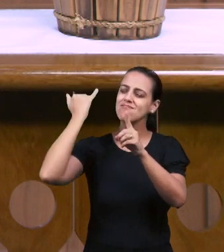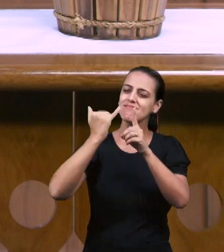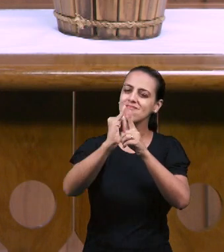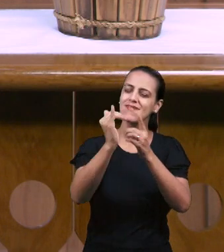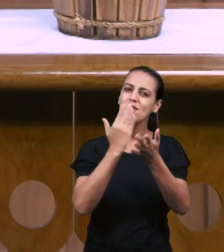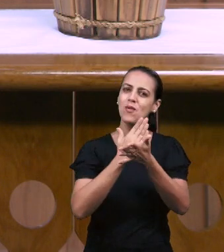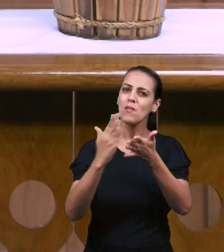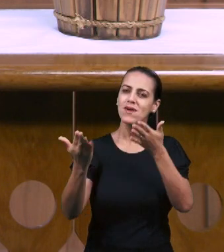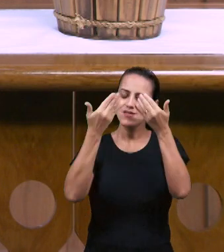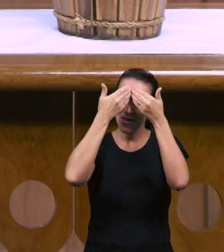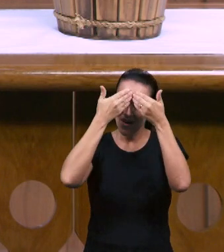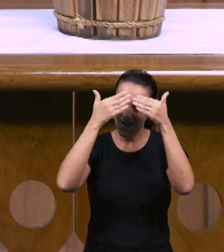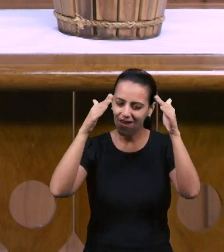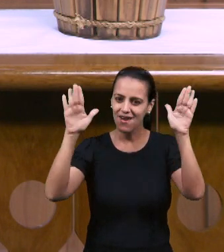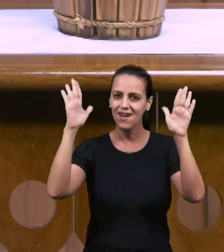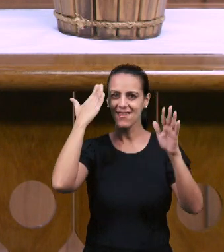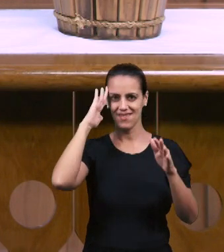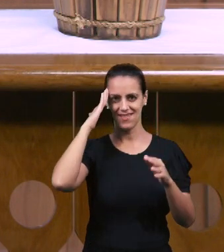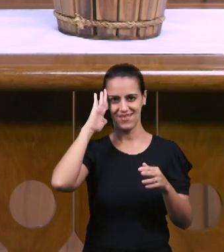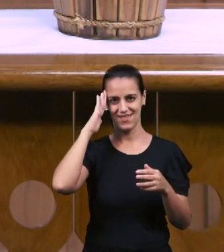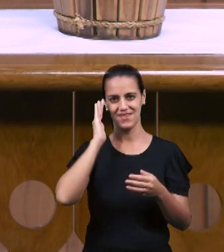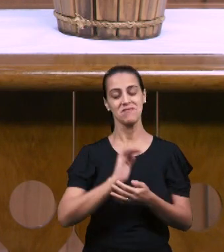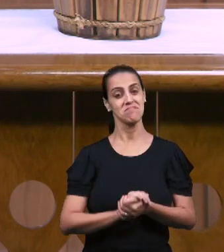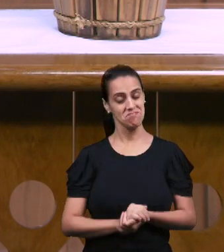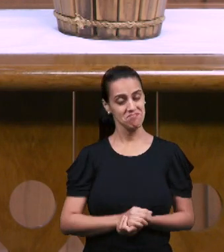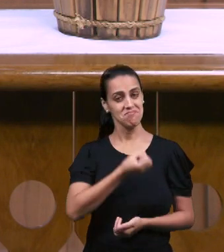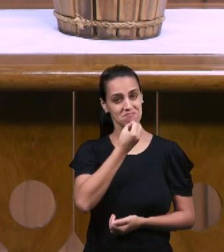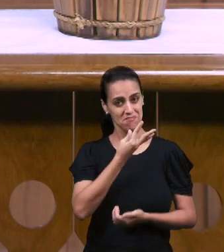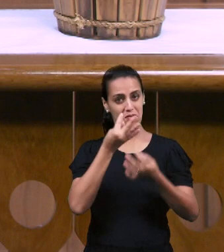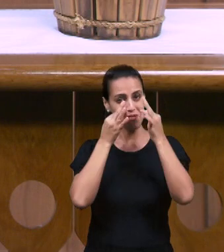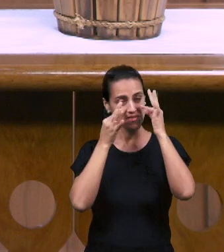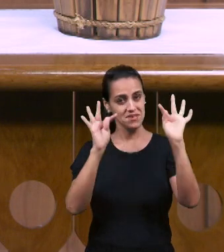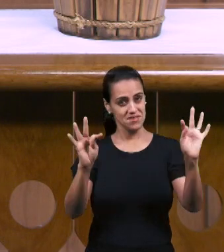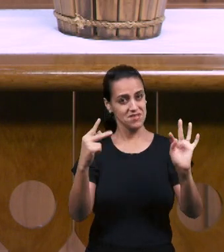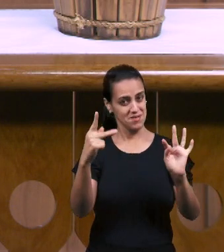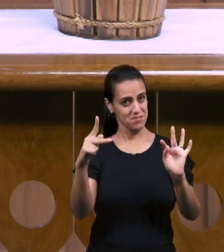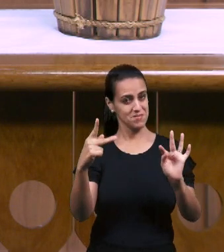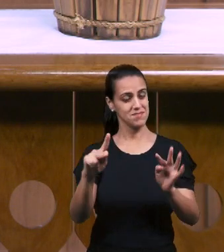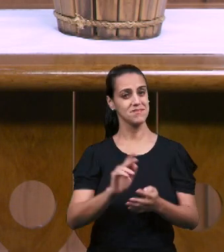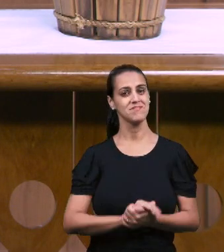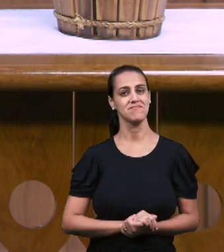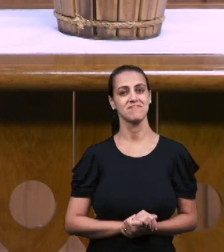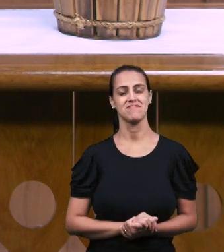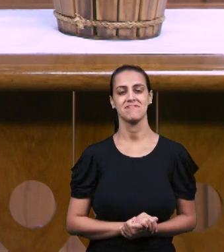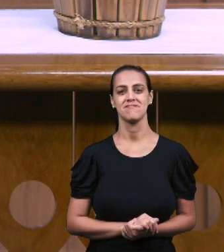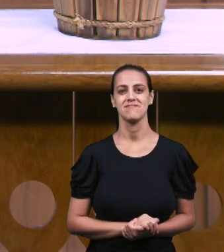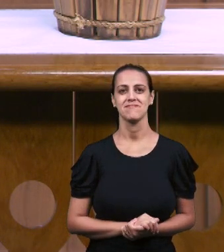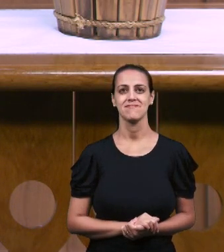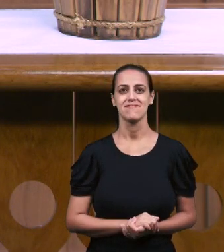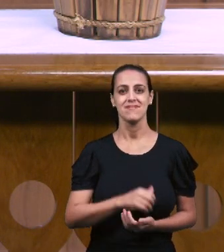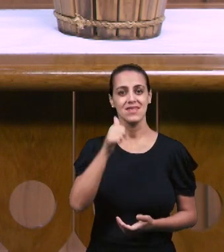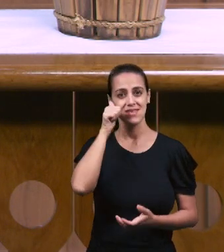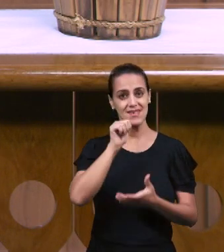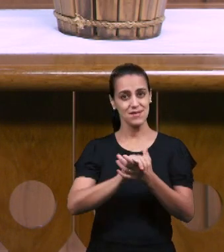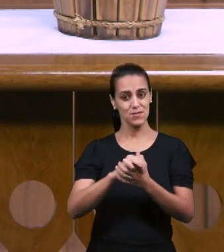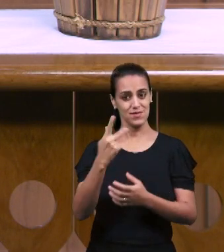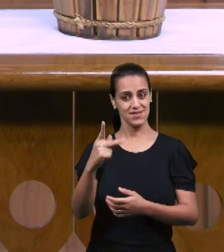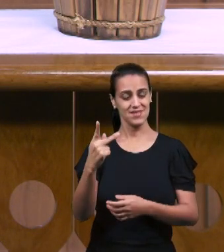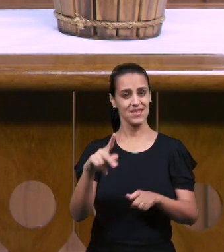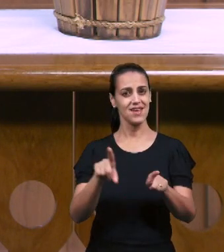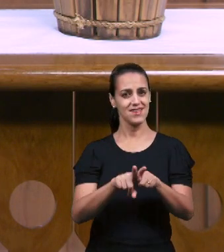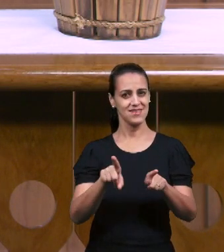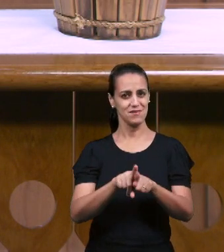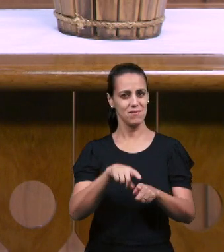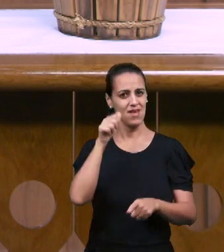à s'ouvrir à nous. C'est le témoignage de l'école biblique dominicale de notre frère Guinad et Anutun, son épouse aussi, la sœur